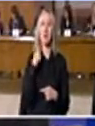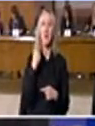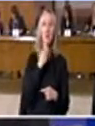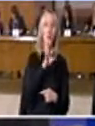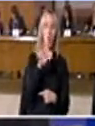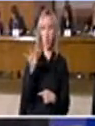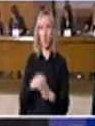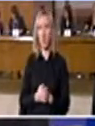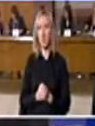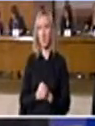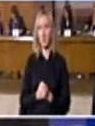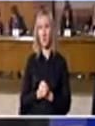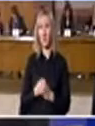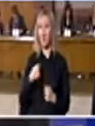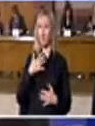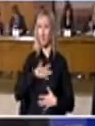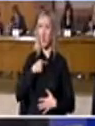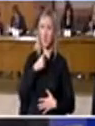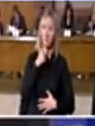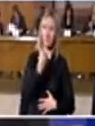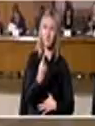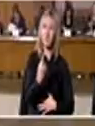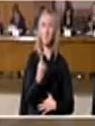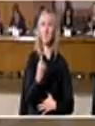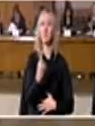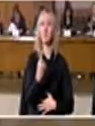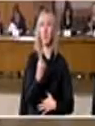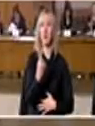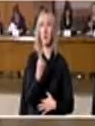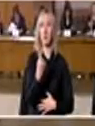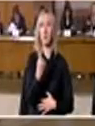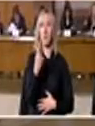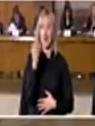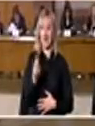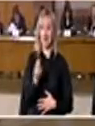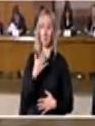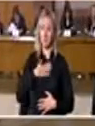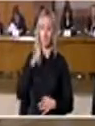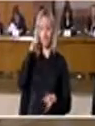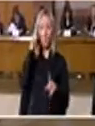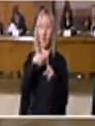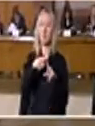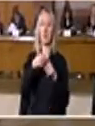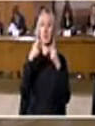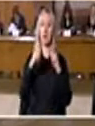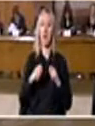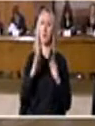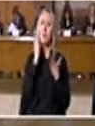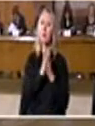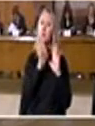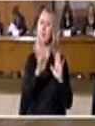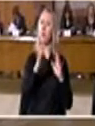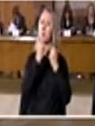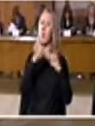orijentaciju. Želim da naglasim da je Srbija opredeljena za izgradnju upravo takvog demokratskog i